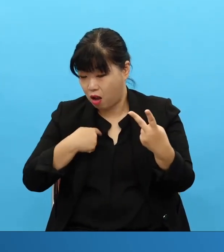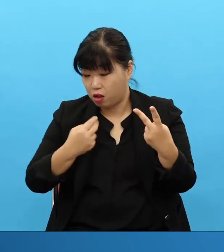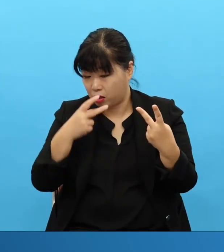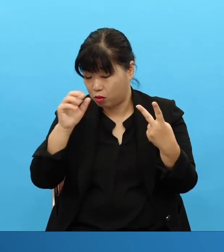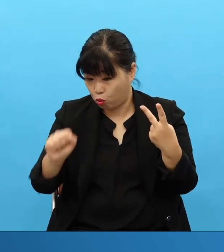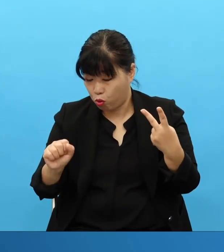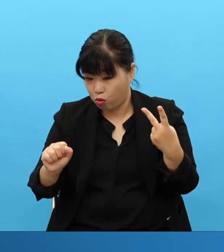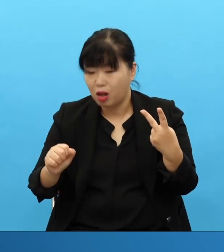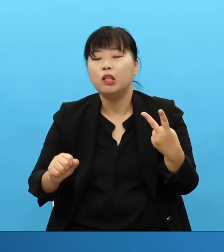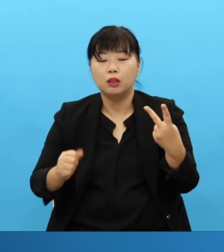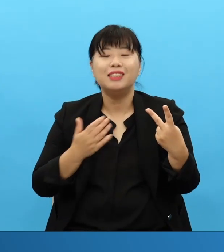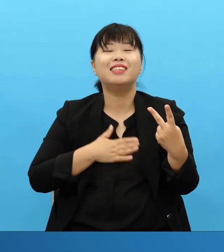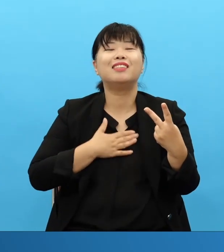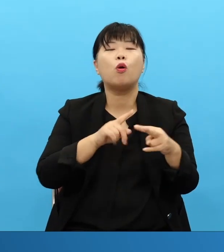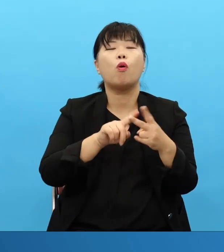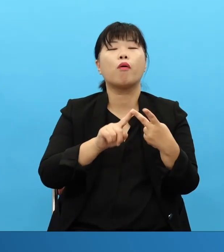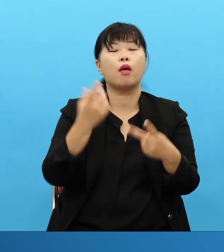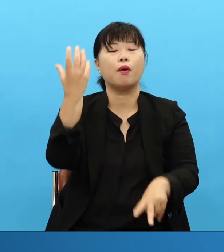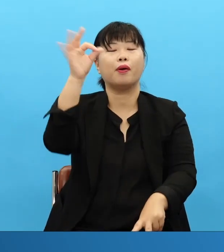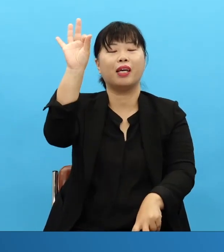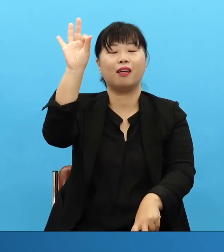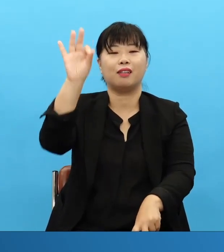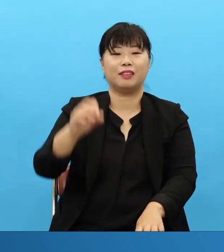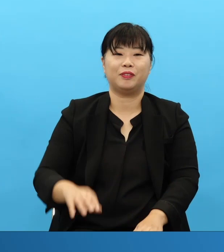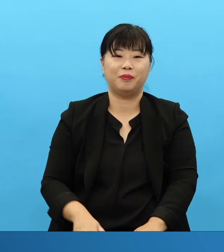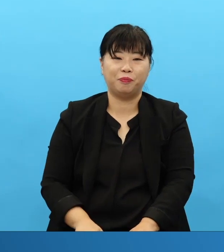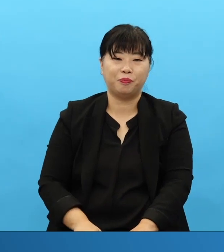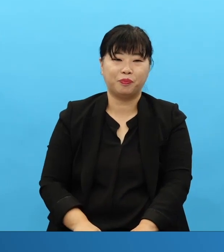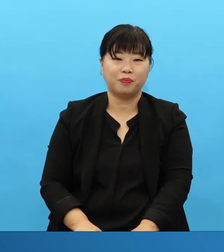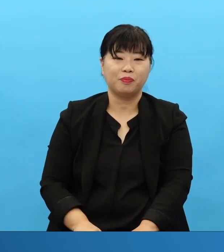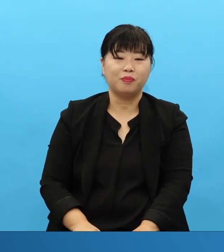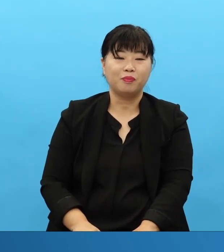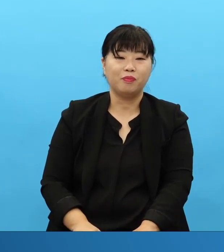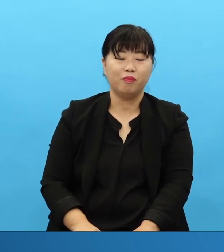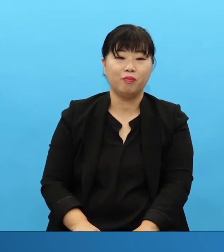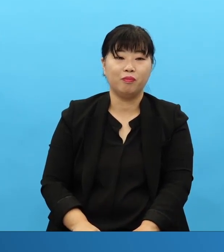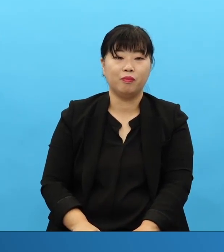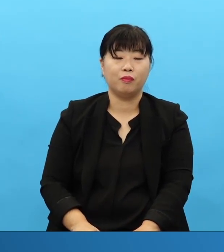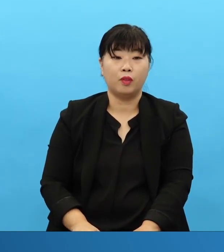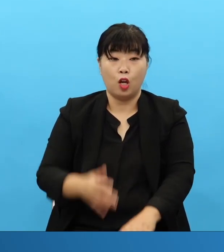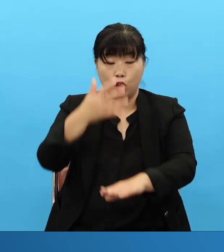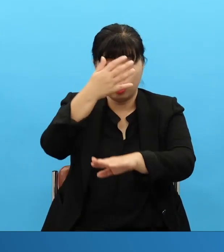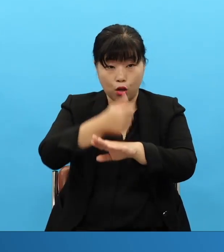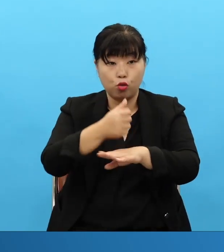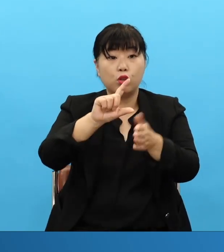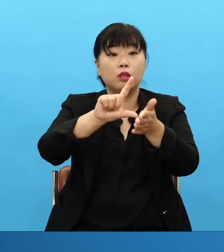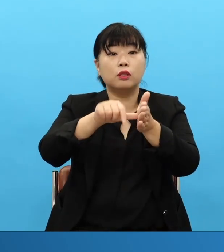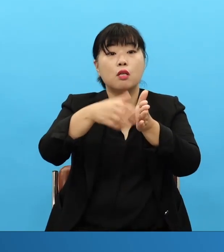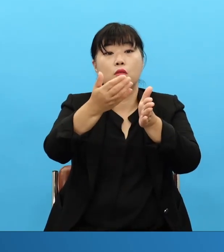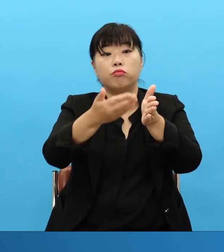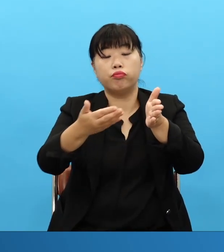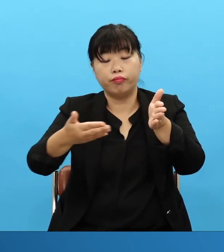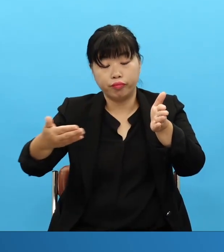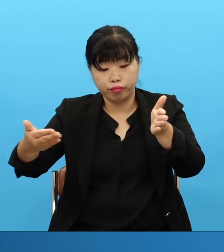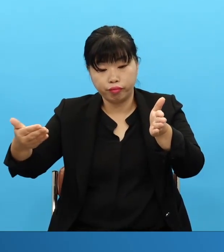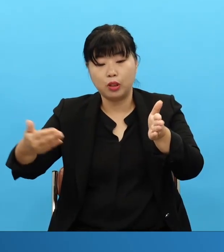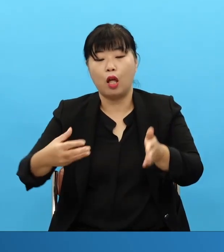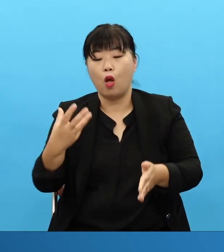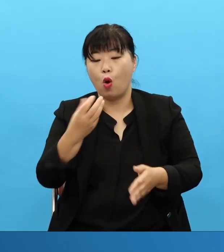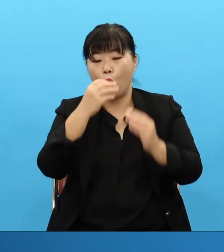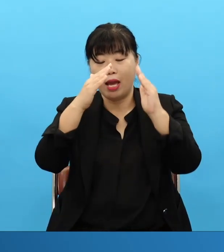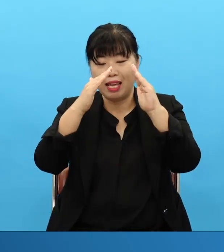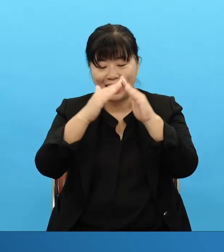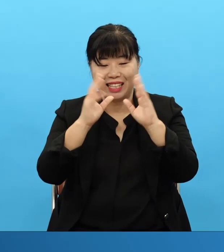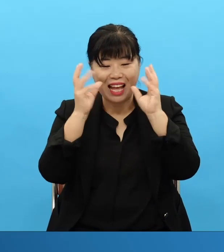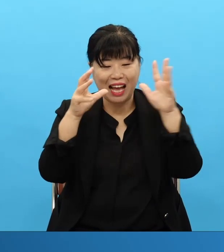여기에 후대들 가운데 복음 가진 렘넌트가 유랑민을 흩어져 세계를 바꾼 거예요. From